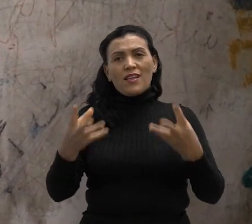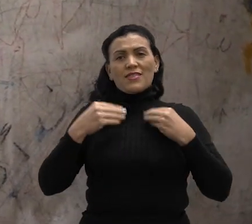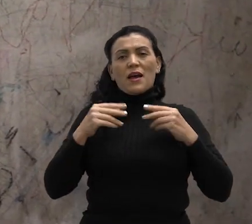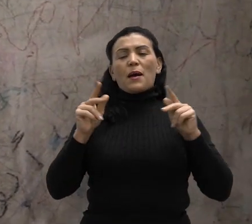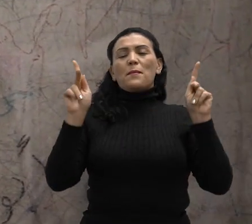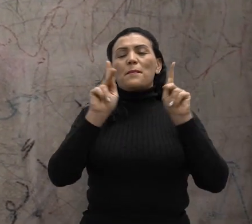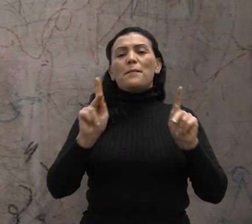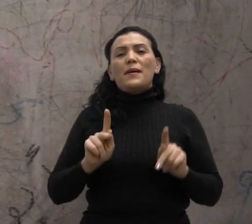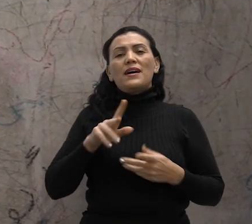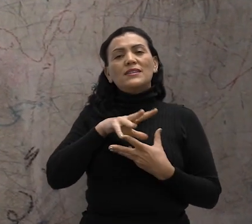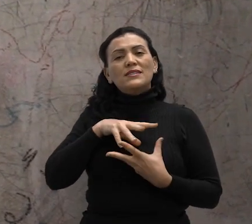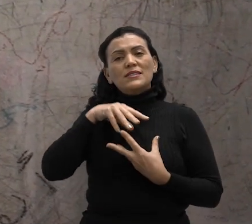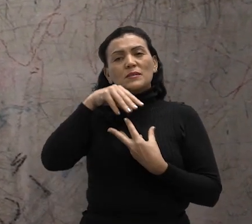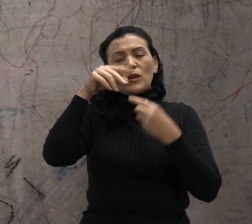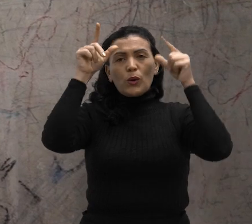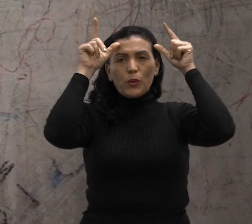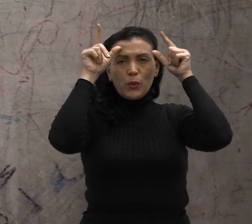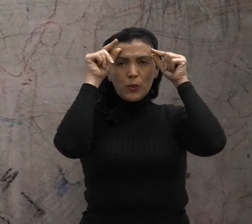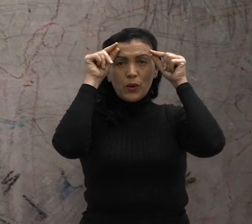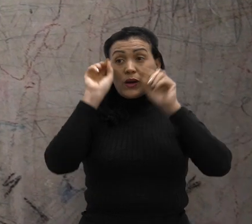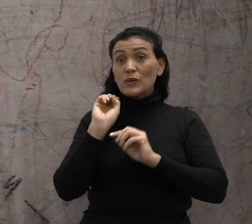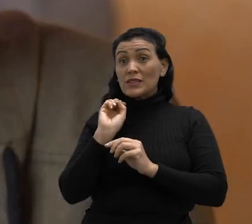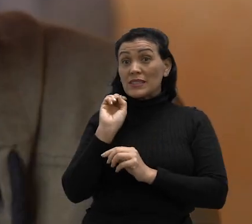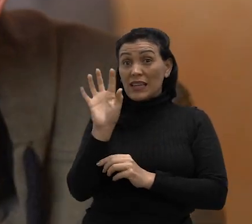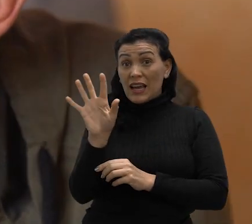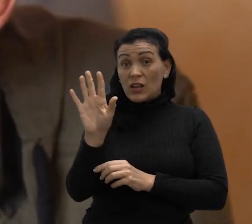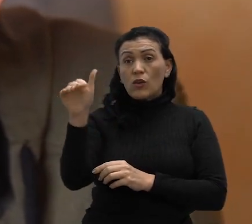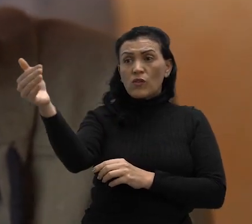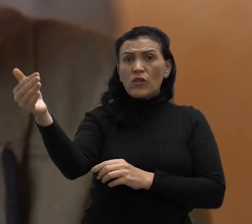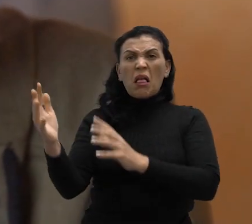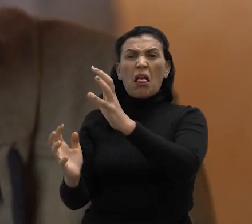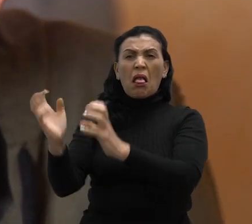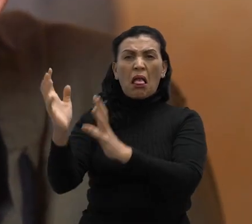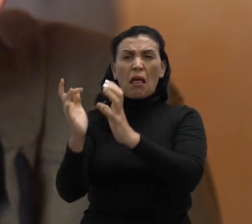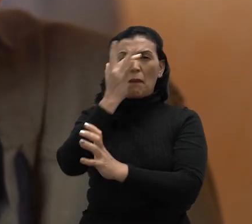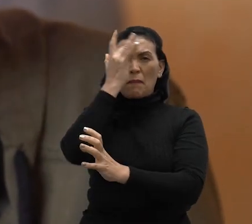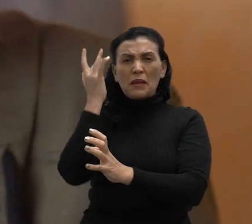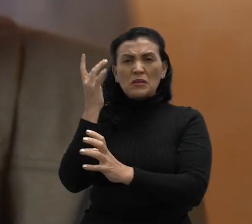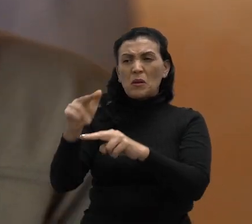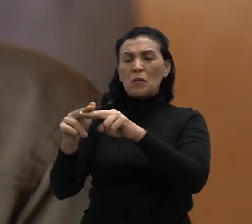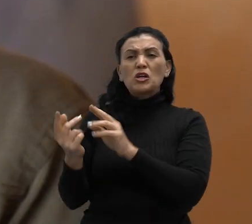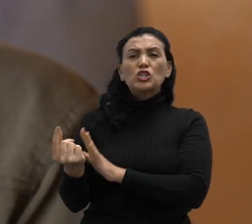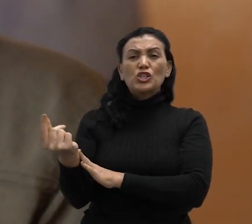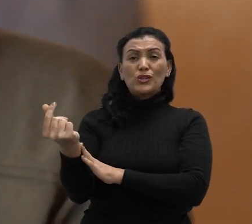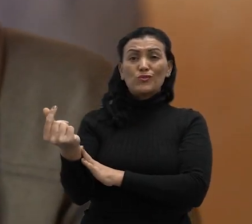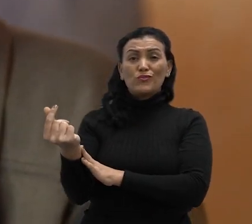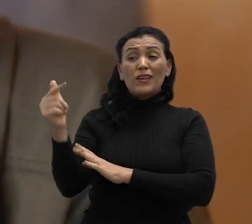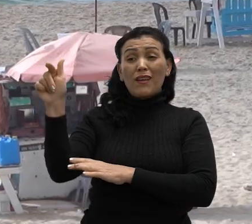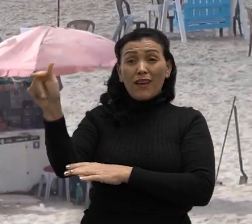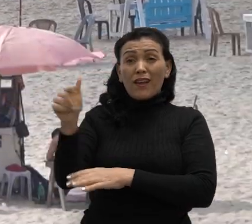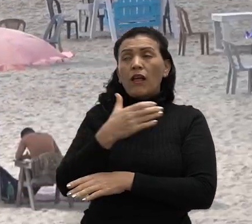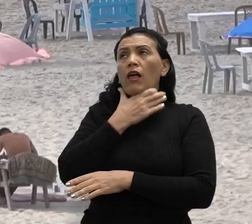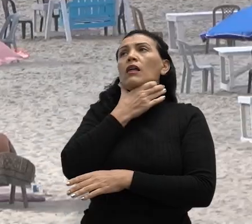تبعتي، لأنه لو طلعت برا الشعب كله بتندقى في بعضه من قلة المصاري وقلة الوضع والناس كلها مخنوقة.